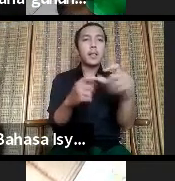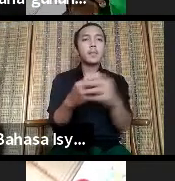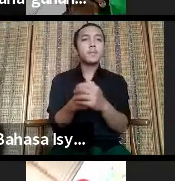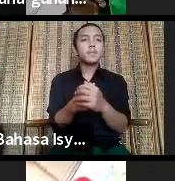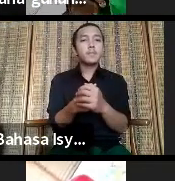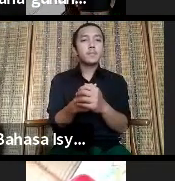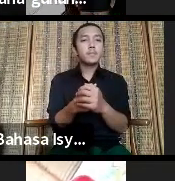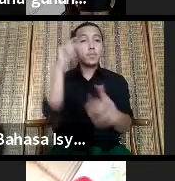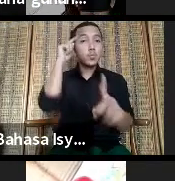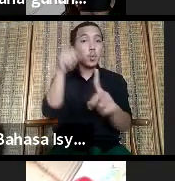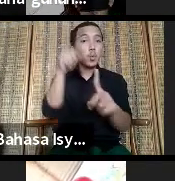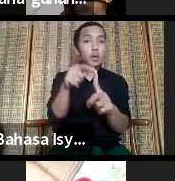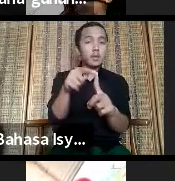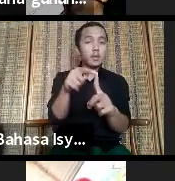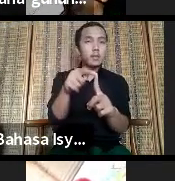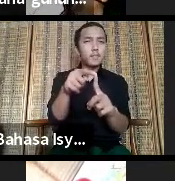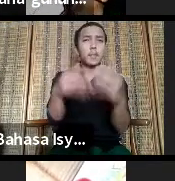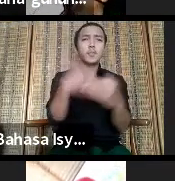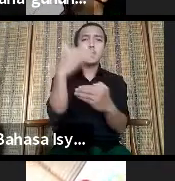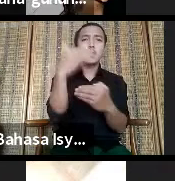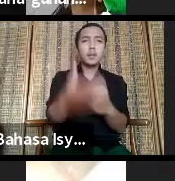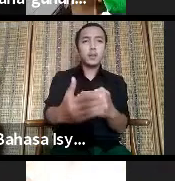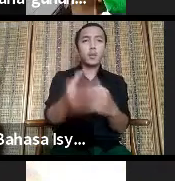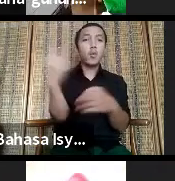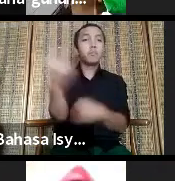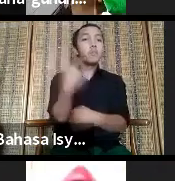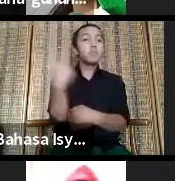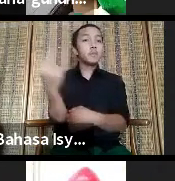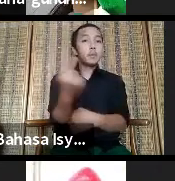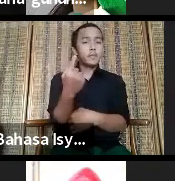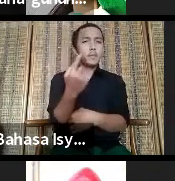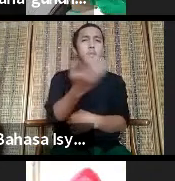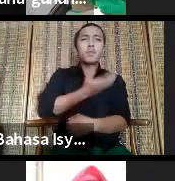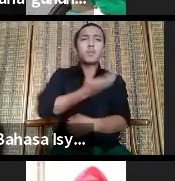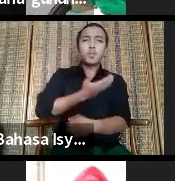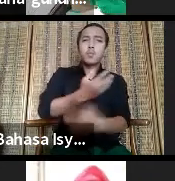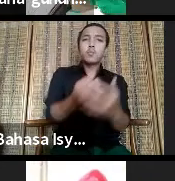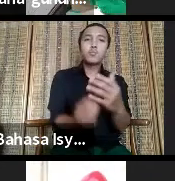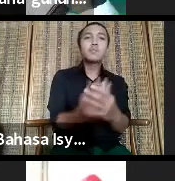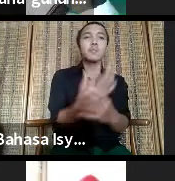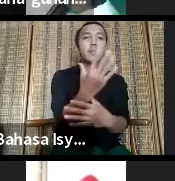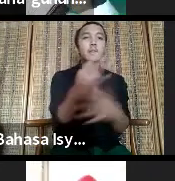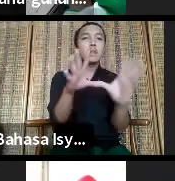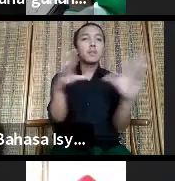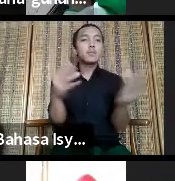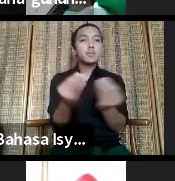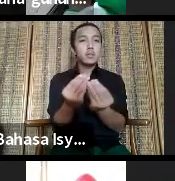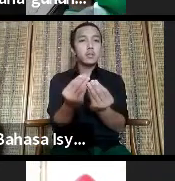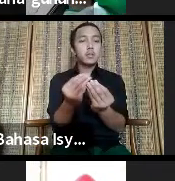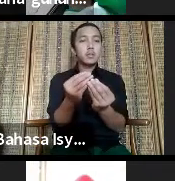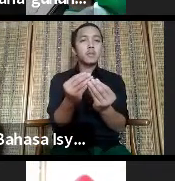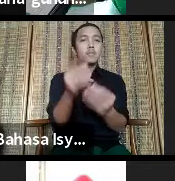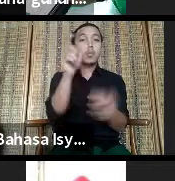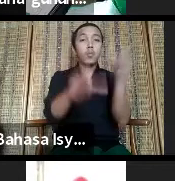berkelanjutan yang pada umumnya adalah ingin mewujudkan inklusi bagi semua orang, no one left behind.